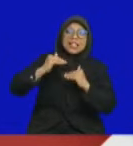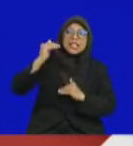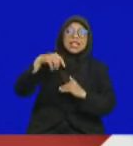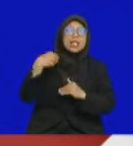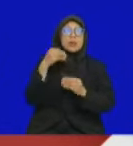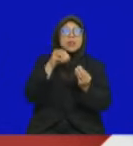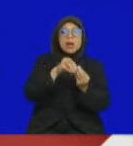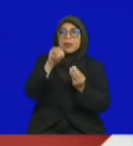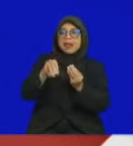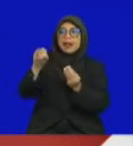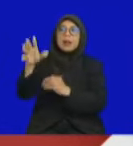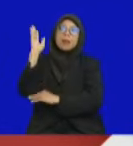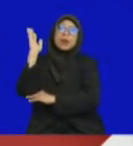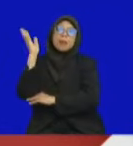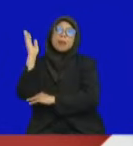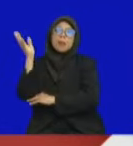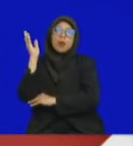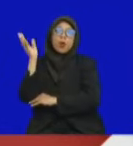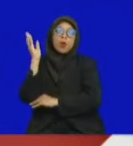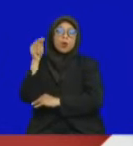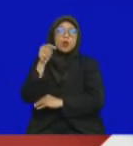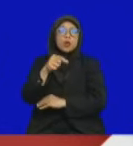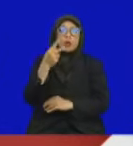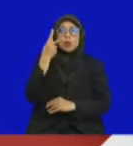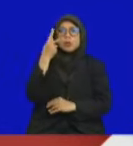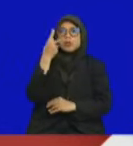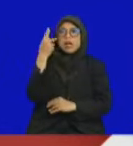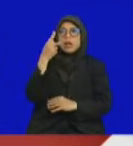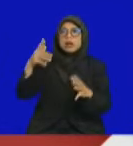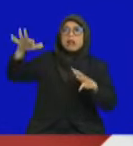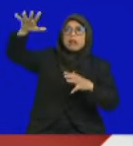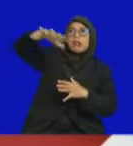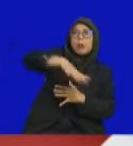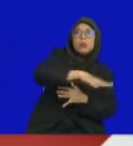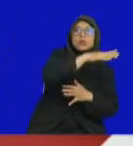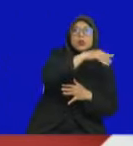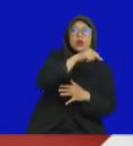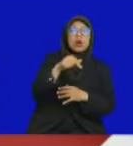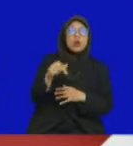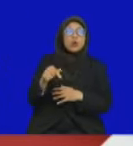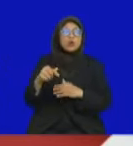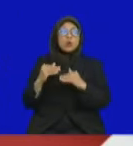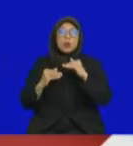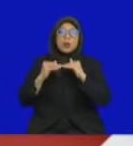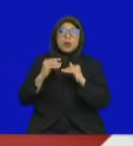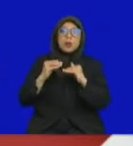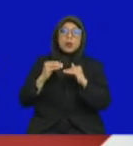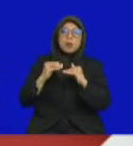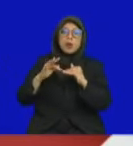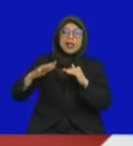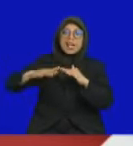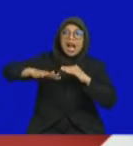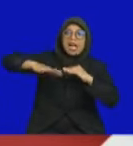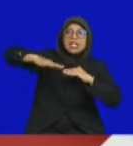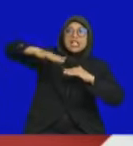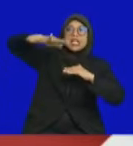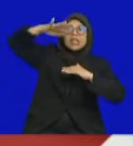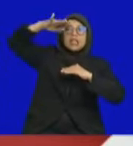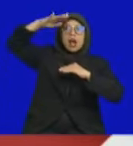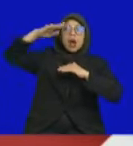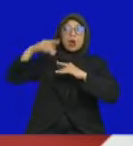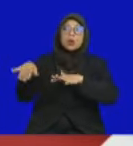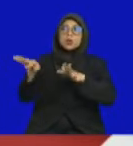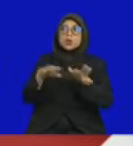menanam kembali pohon-pohon itu untuk menjaga kelongsoran demikian pula dengan permukaan air laut yang naik akibat